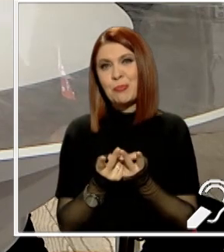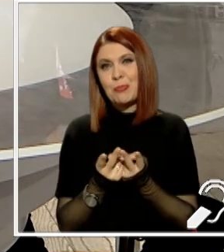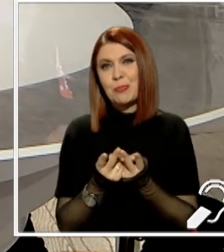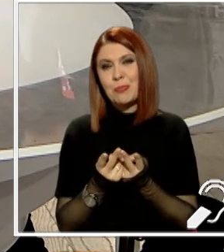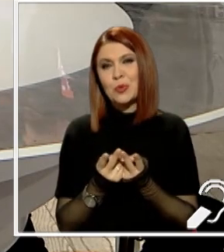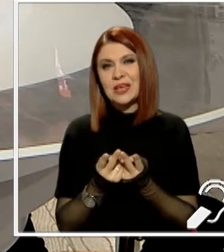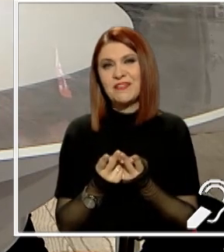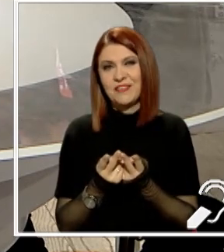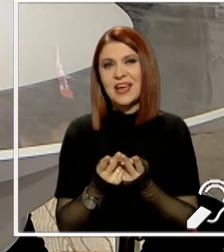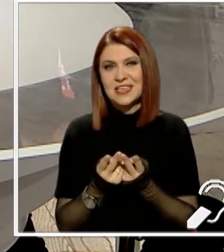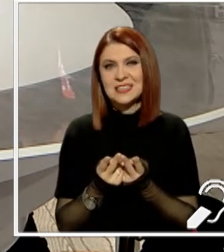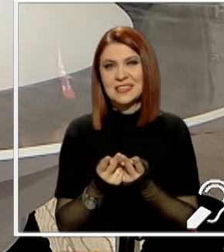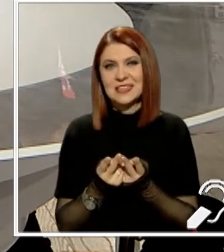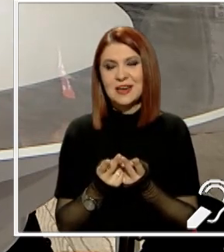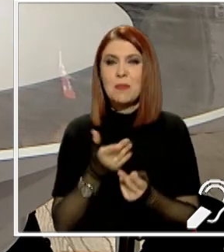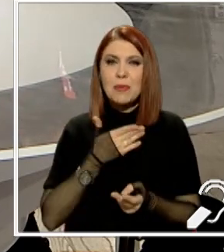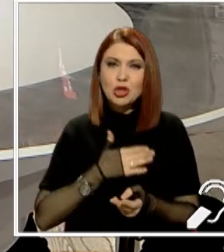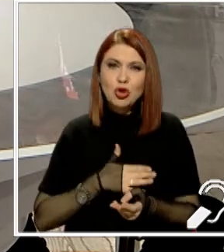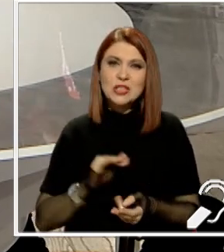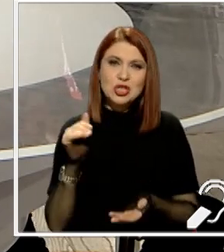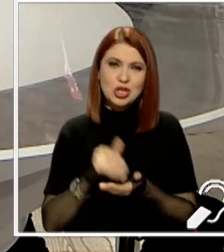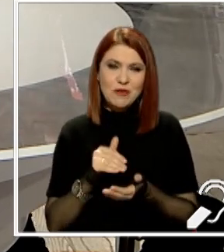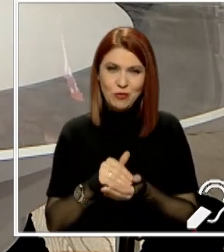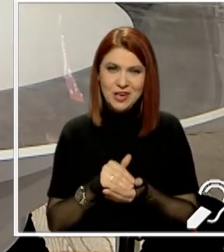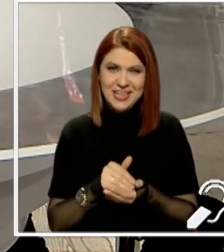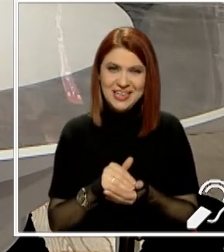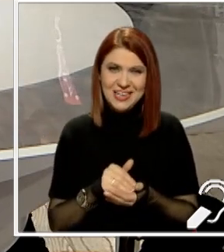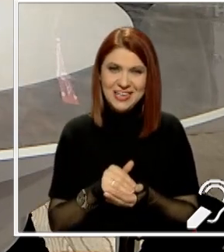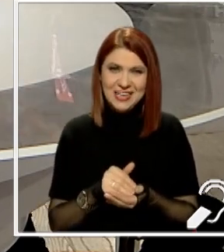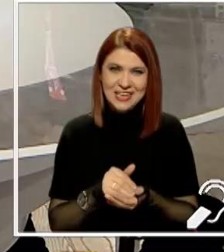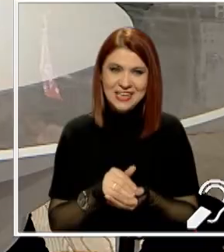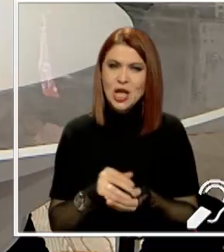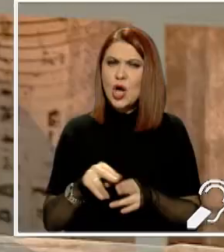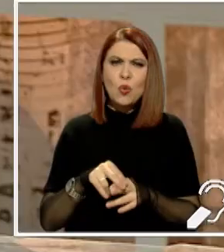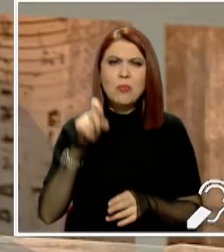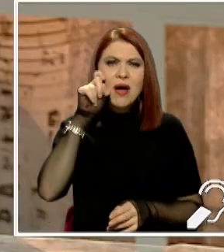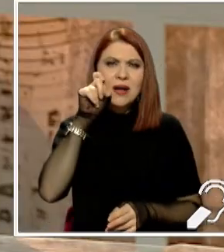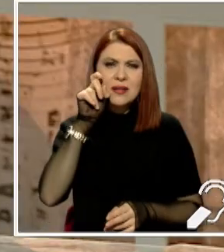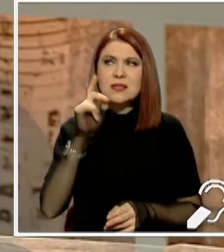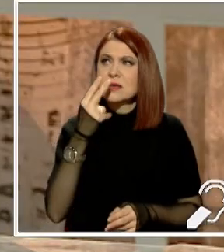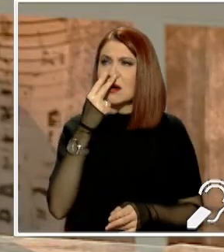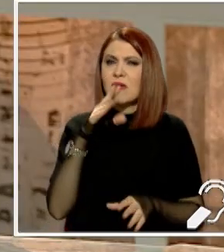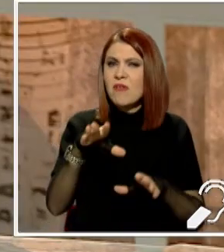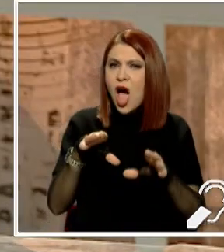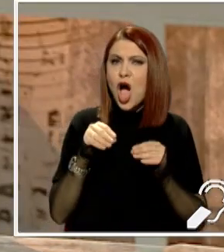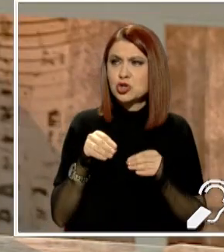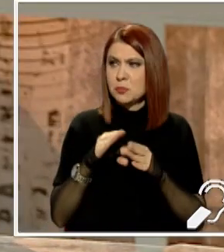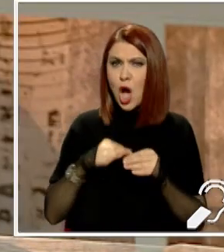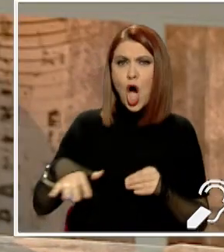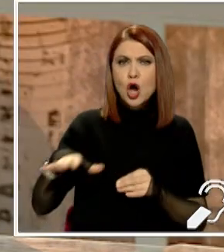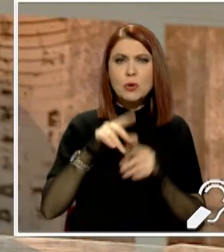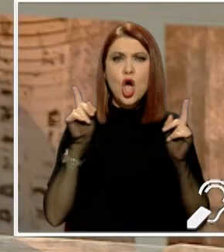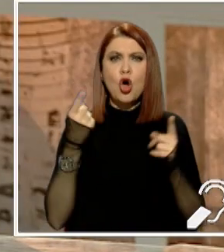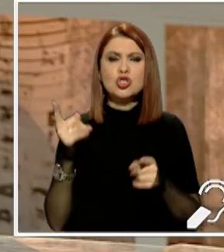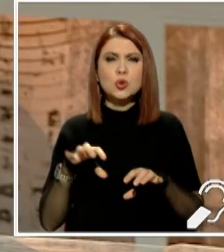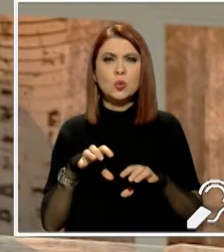Să-și modeleze să se felul în care... pe dorințele și nevoile. Cum credeți că va percepe publicul român concertul